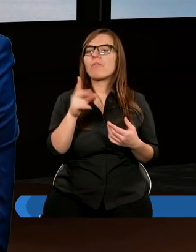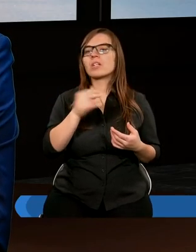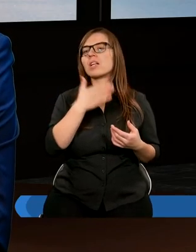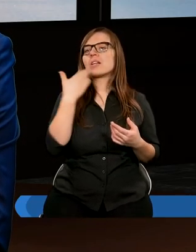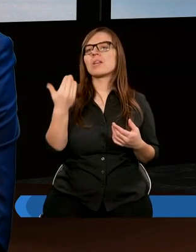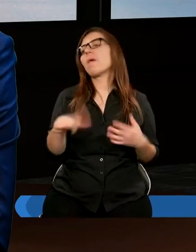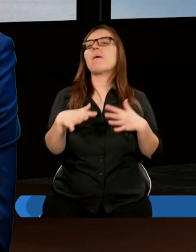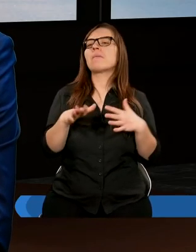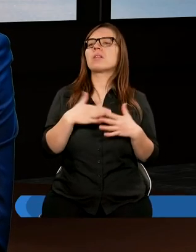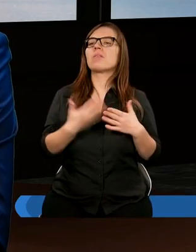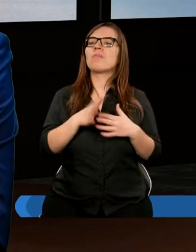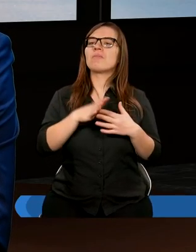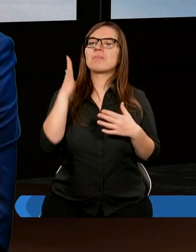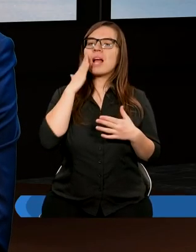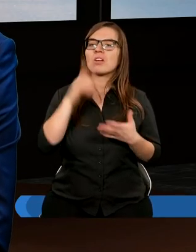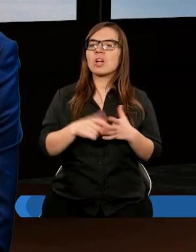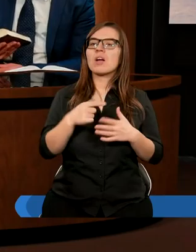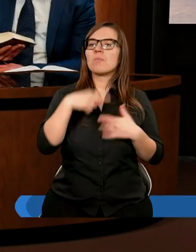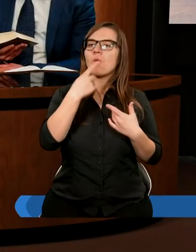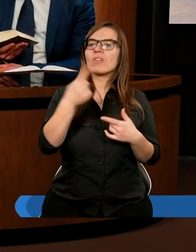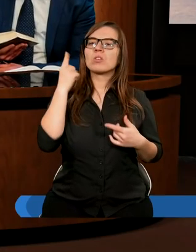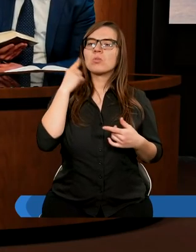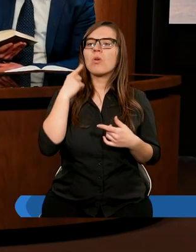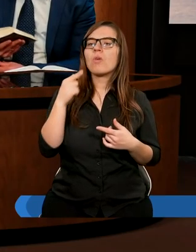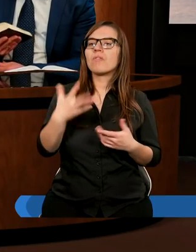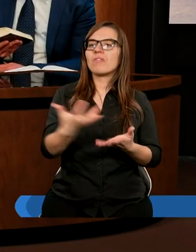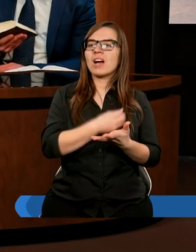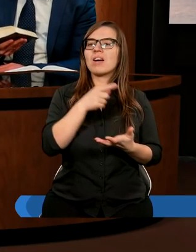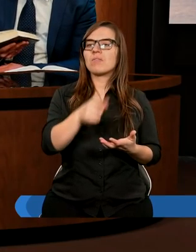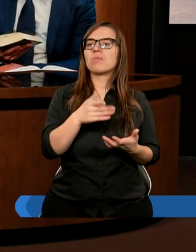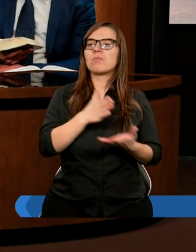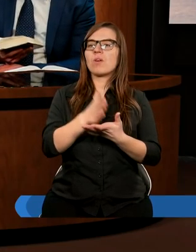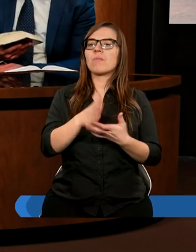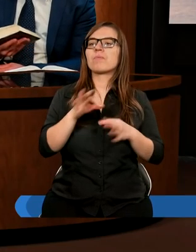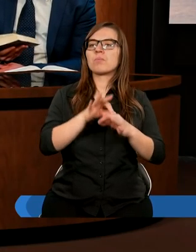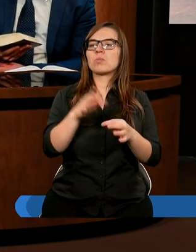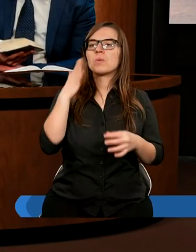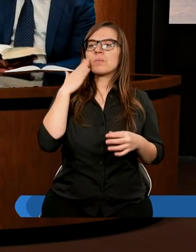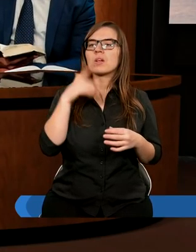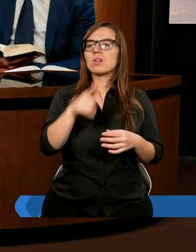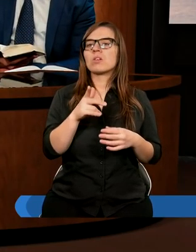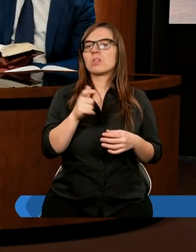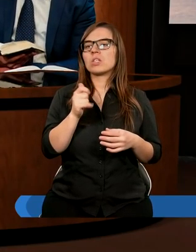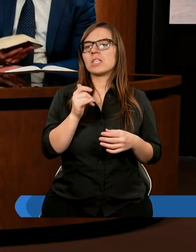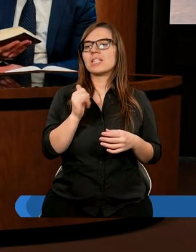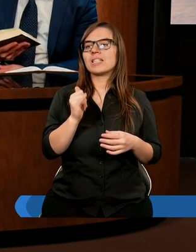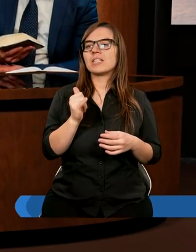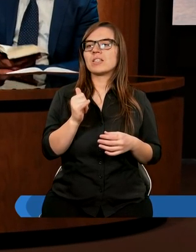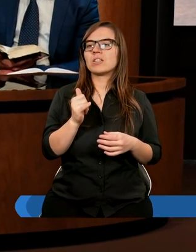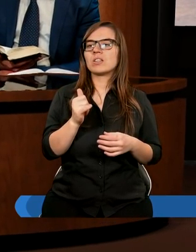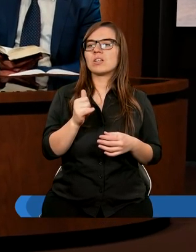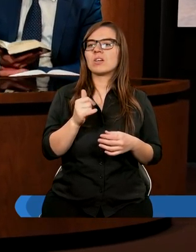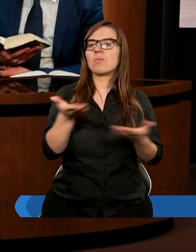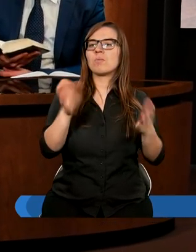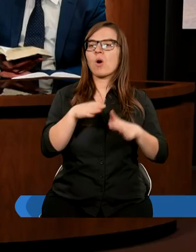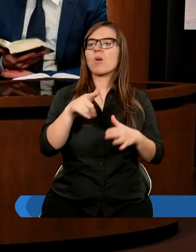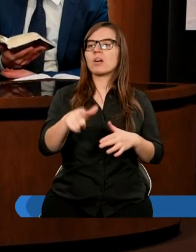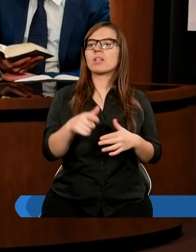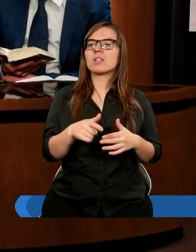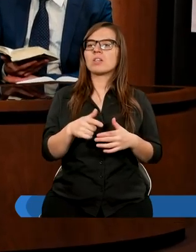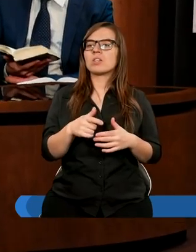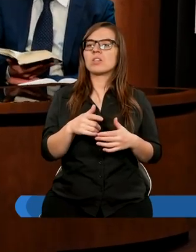przykład, że nie ma miejsca w mieszkaniu. I rabin powiedział, słuchaj, weź kozę, wprowadź do mieszkania, pomieszkaj z kozą. I po miesiącu znowu